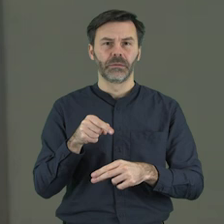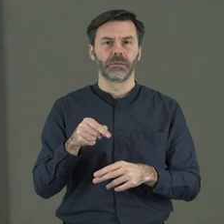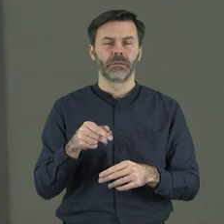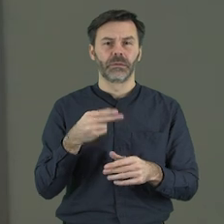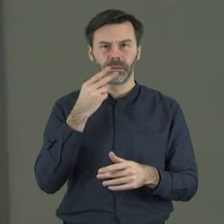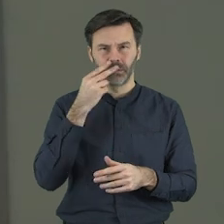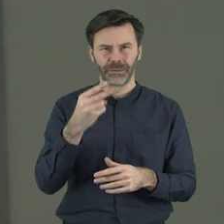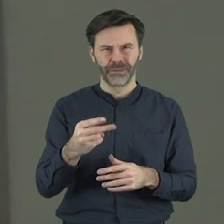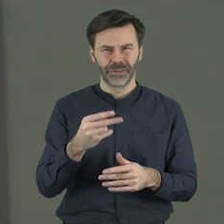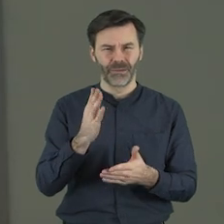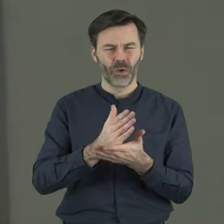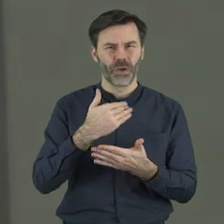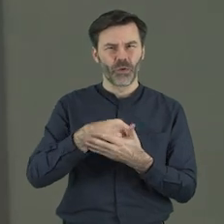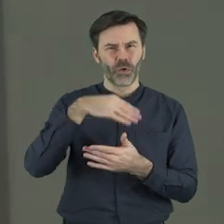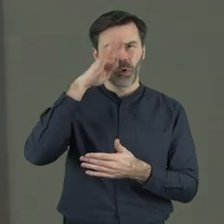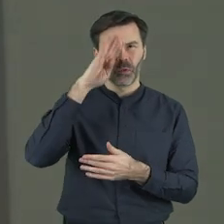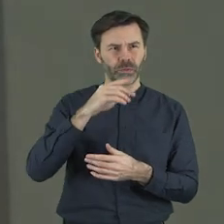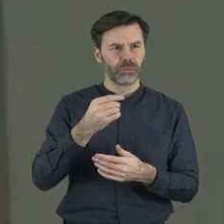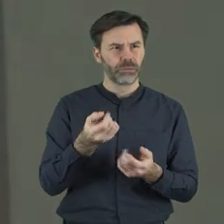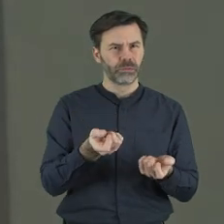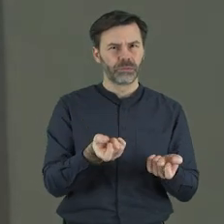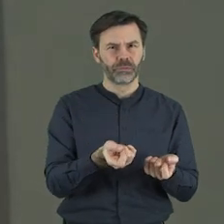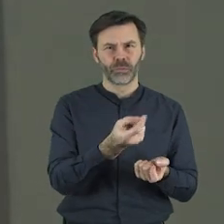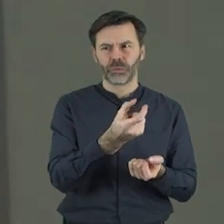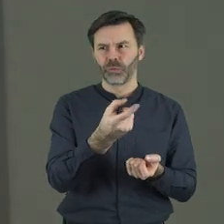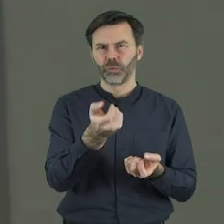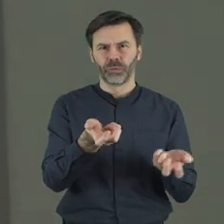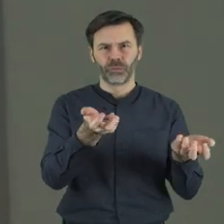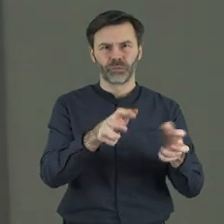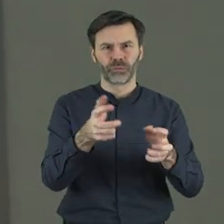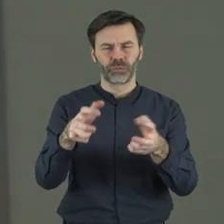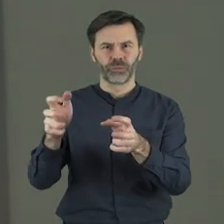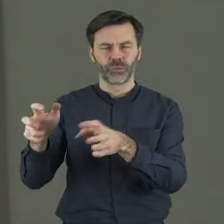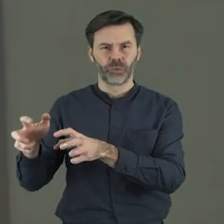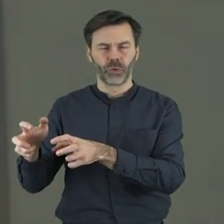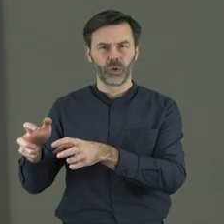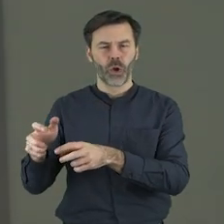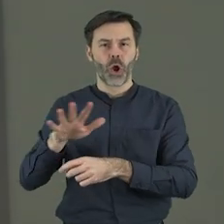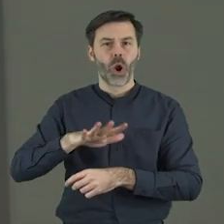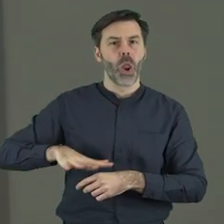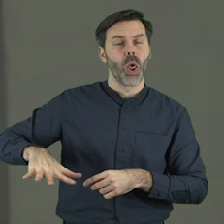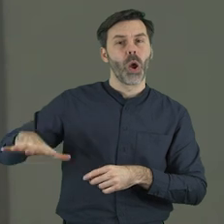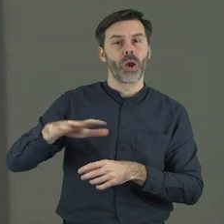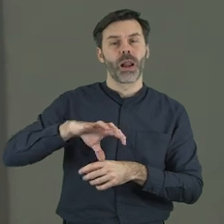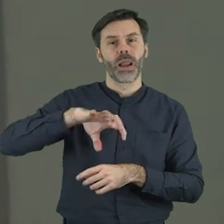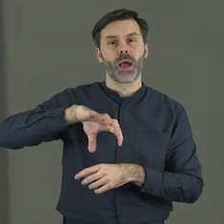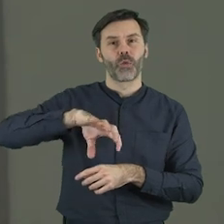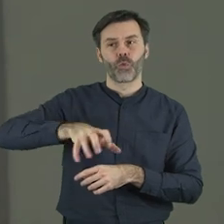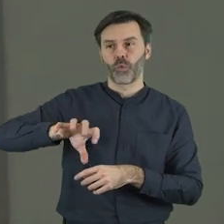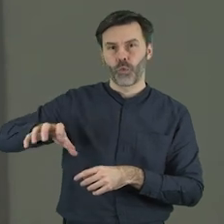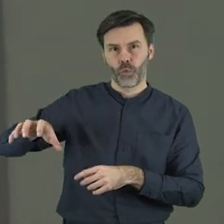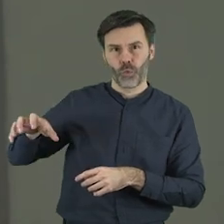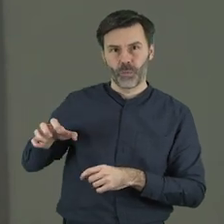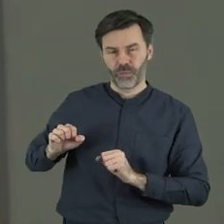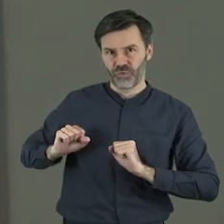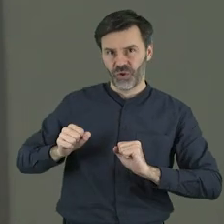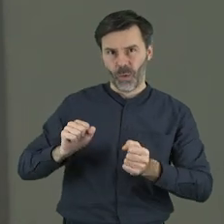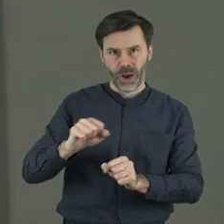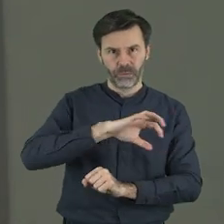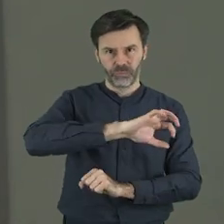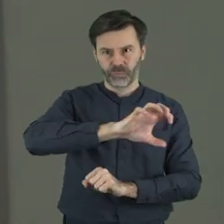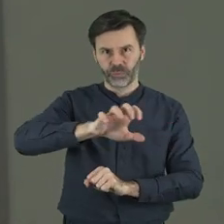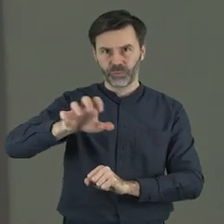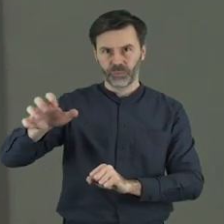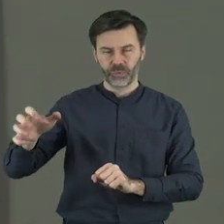lokalne grupy działania, pełne działaczy, aktywistów jednej partii, Prawa i Sprawiedliwości, partii,